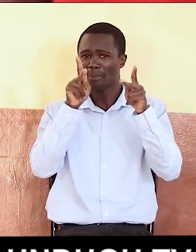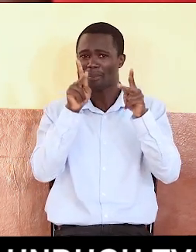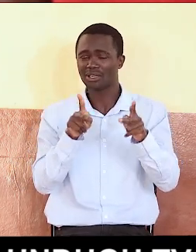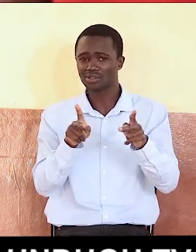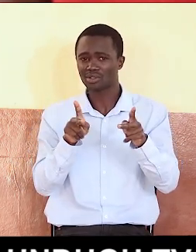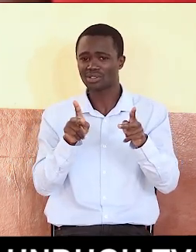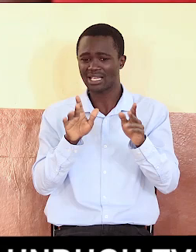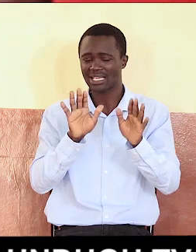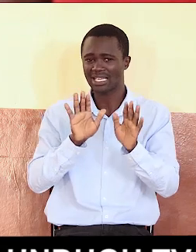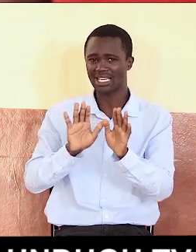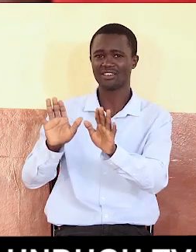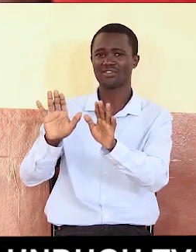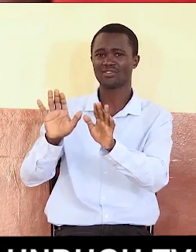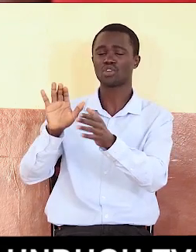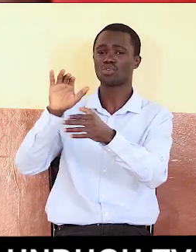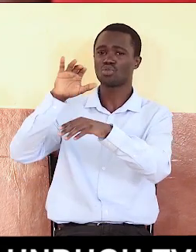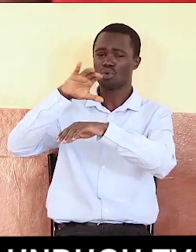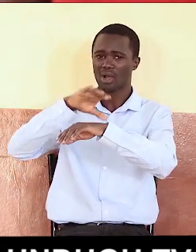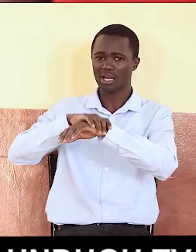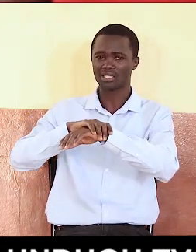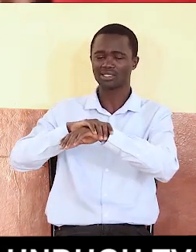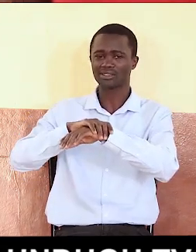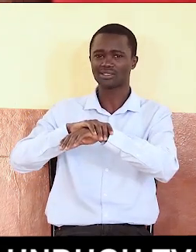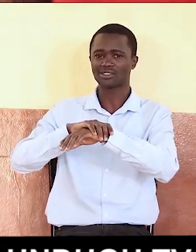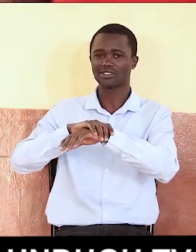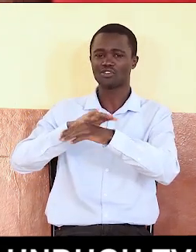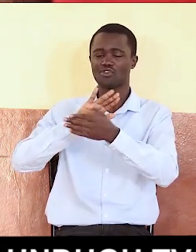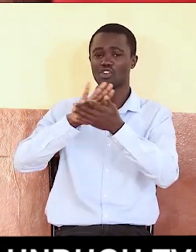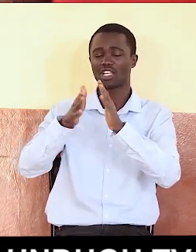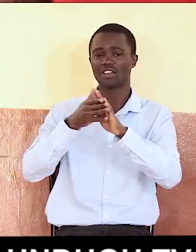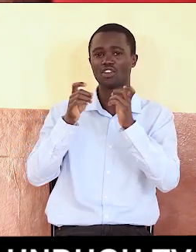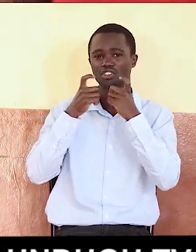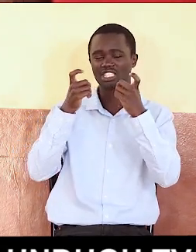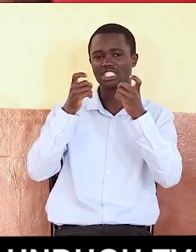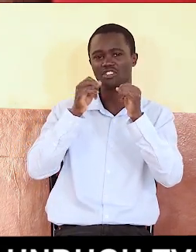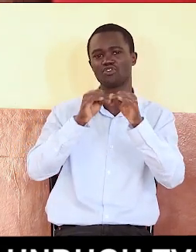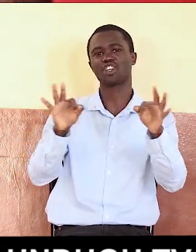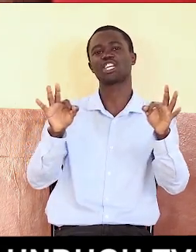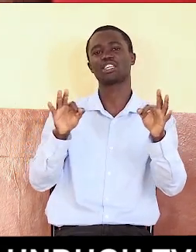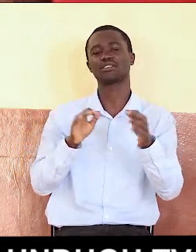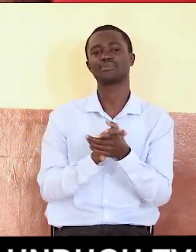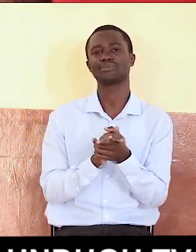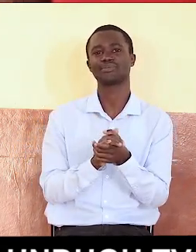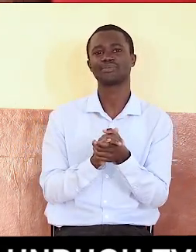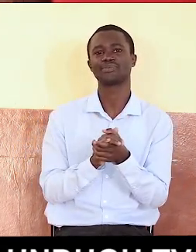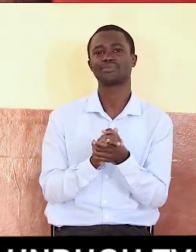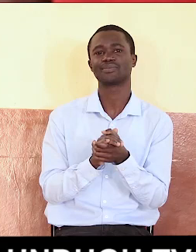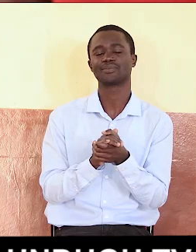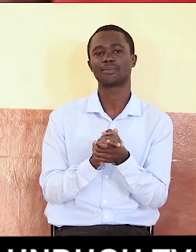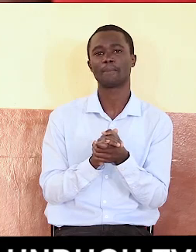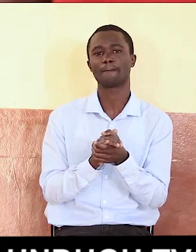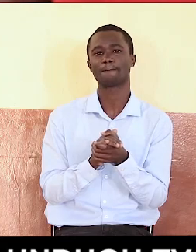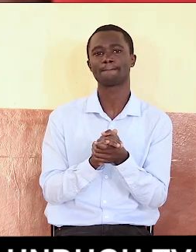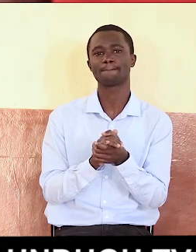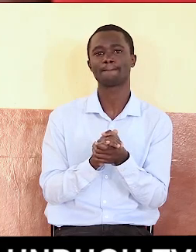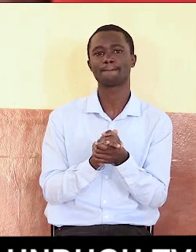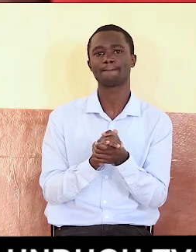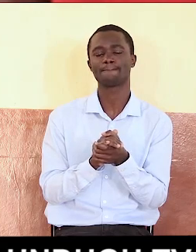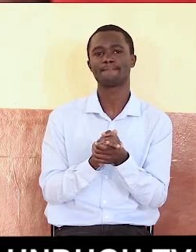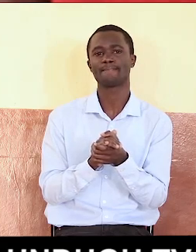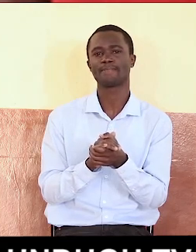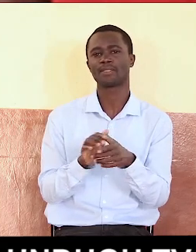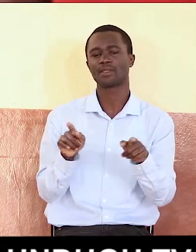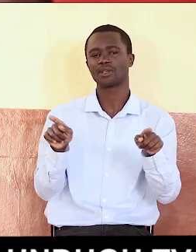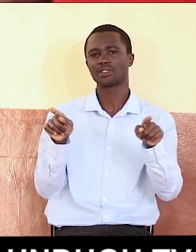tunapata msamaha wa dhambi zetu bure. Na hiyo ni bure, for free. Na